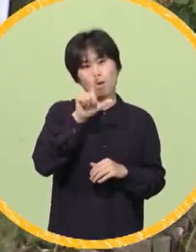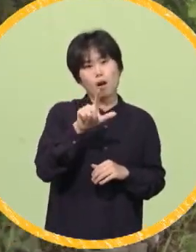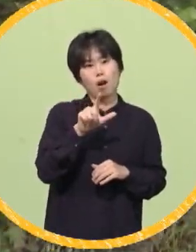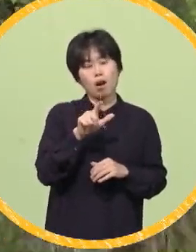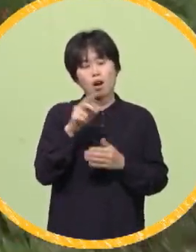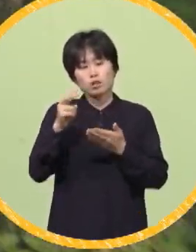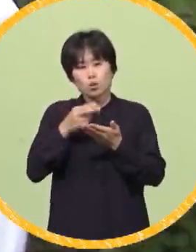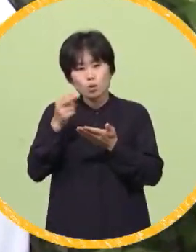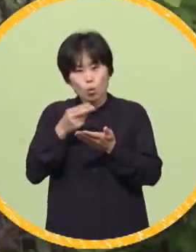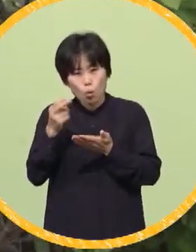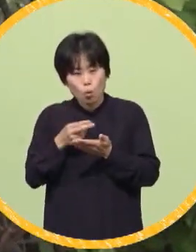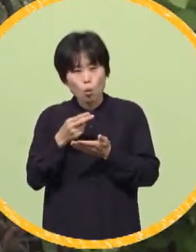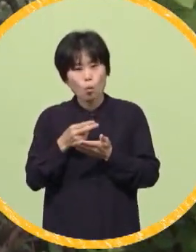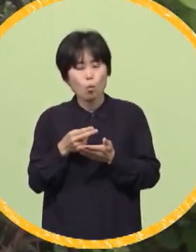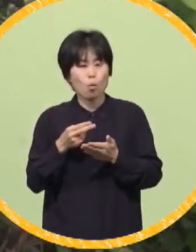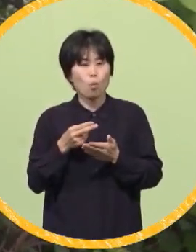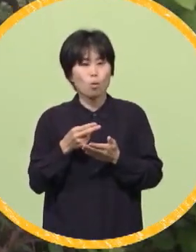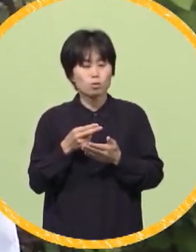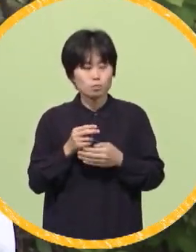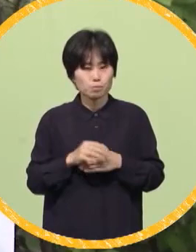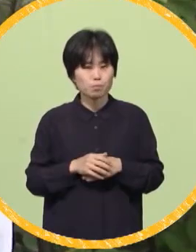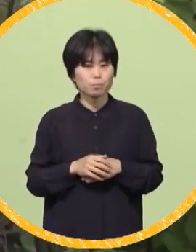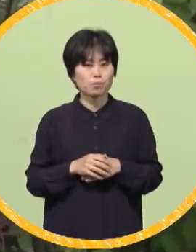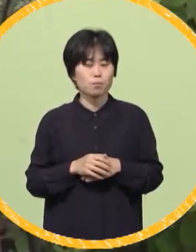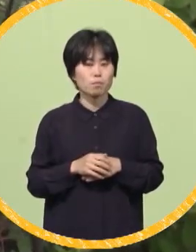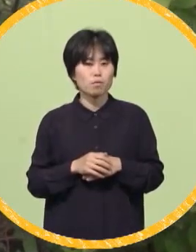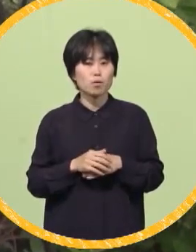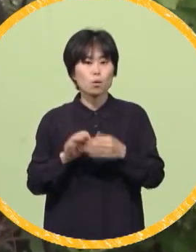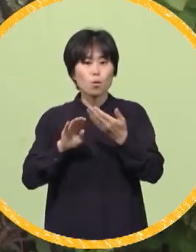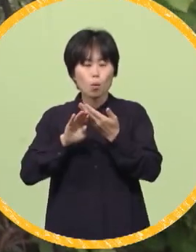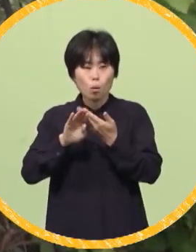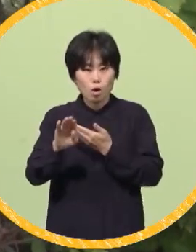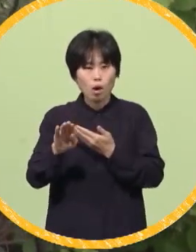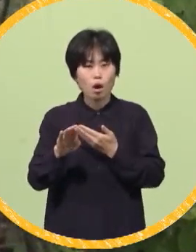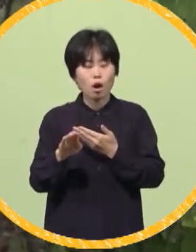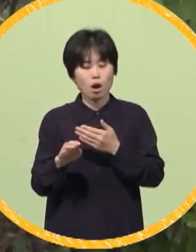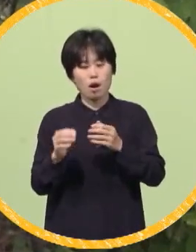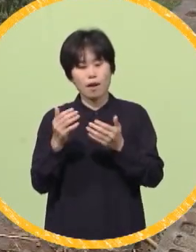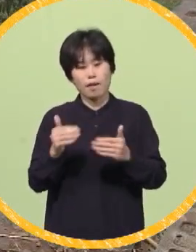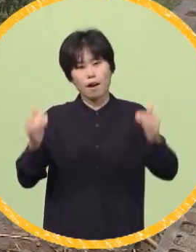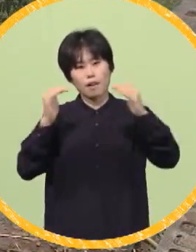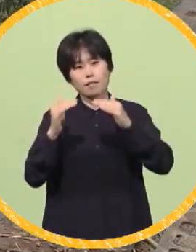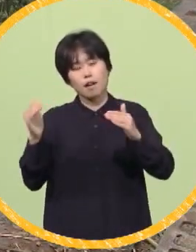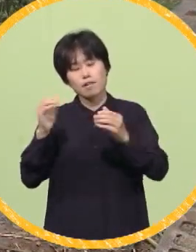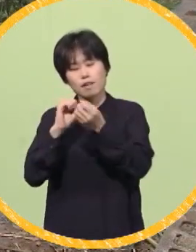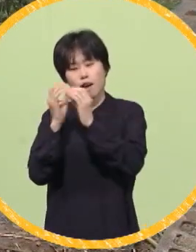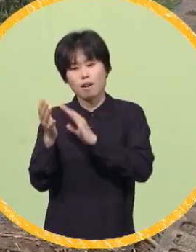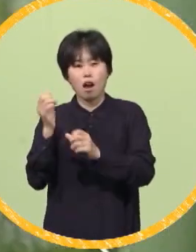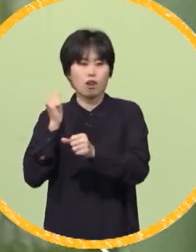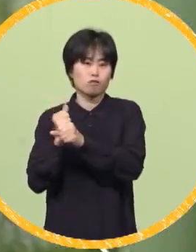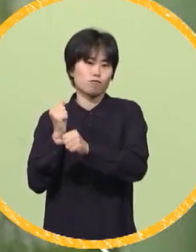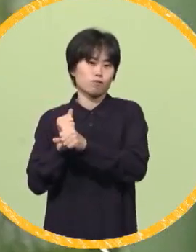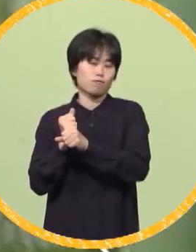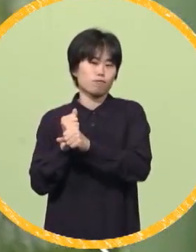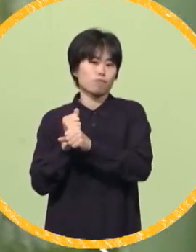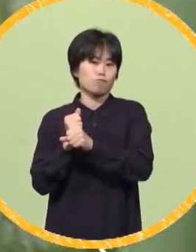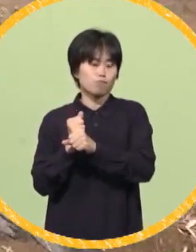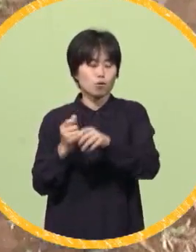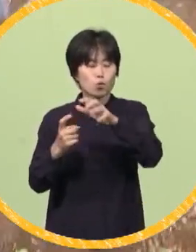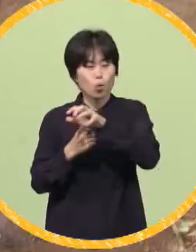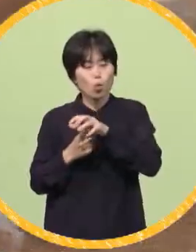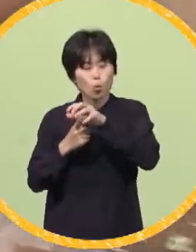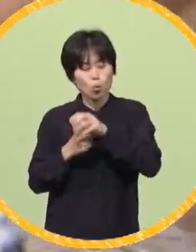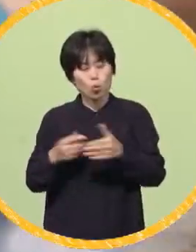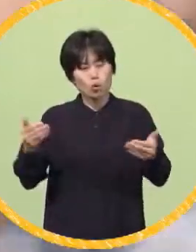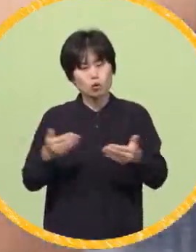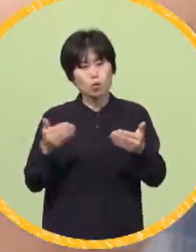と食堂をやってる、お店、あと、お野菜作りとか花なんかを売っている農業のお